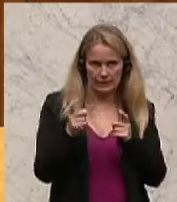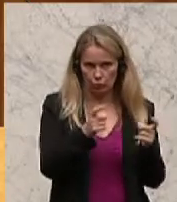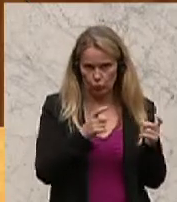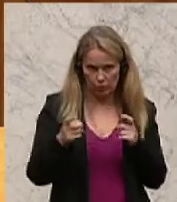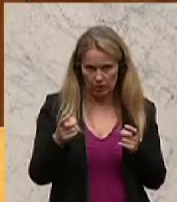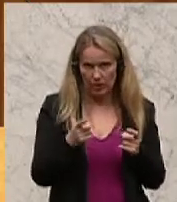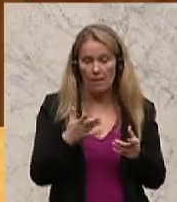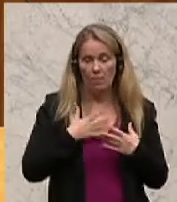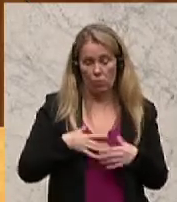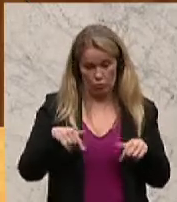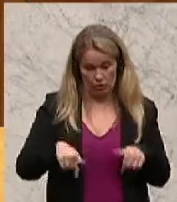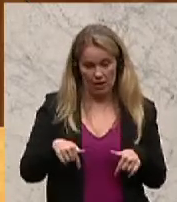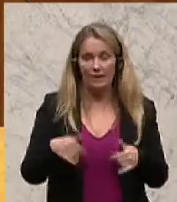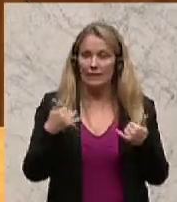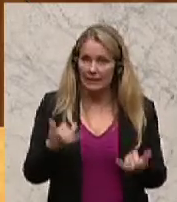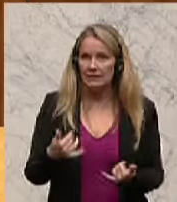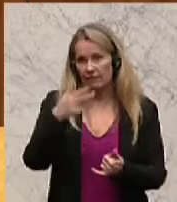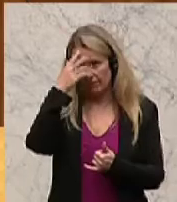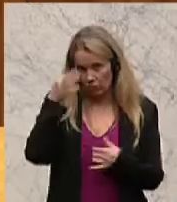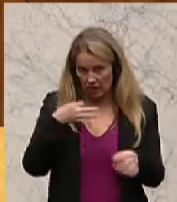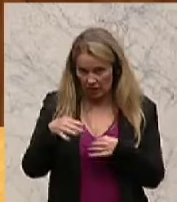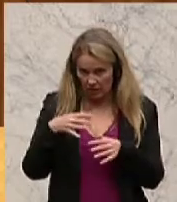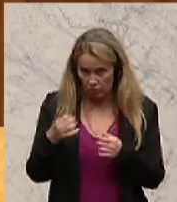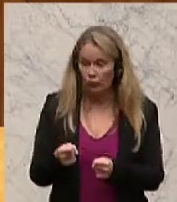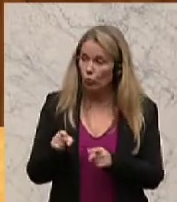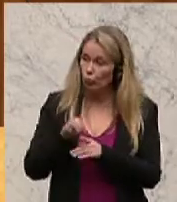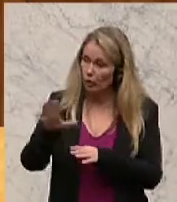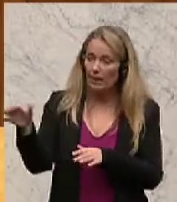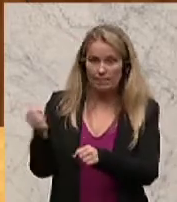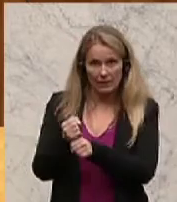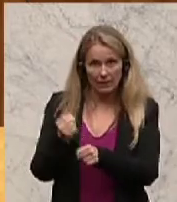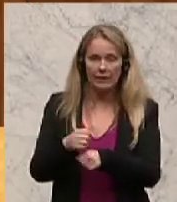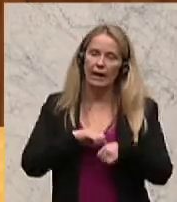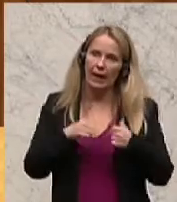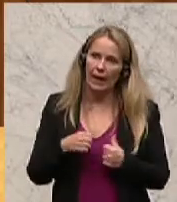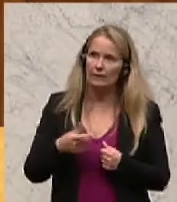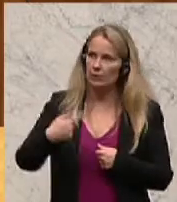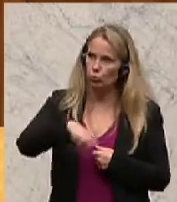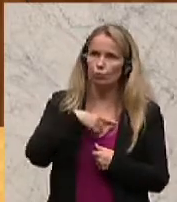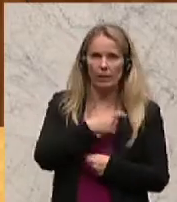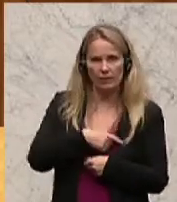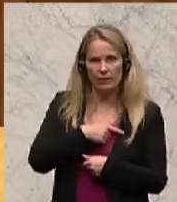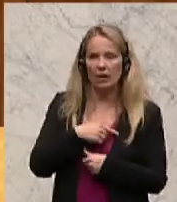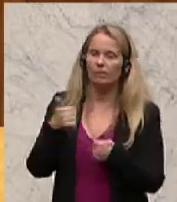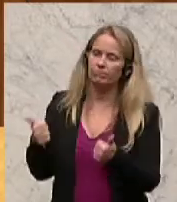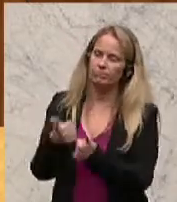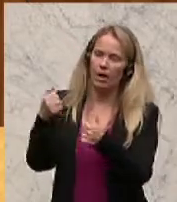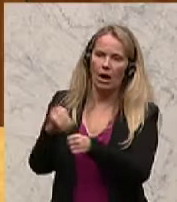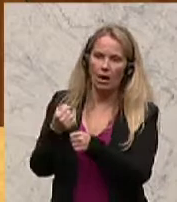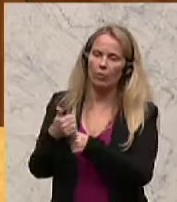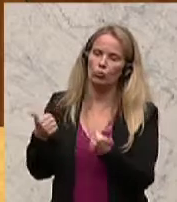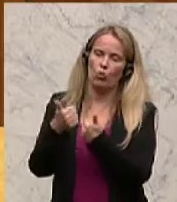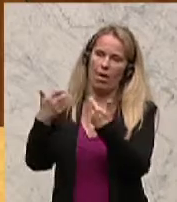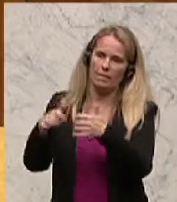aber bei der Volksanwaltschaft und den Mitarbeitern herzlich seitens unserer Fraktion für die hervorragende Arbeit und den tollen Bericht bedanken.